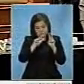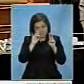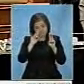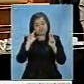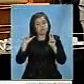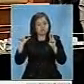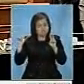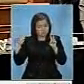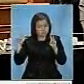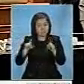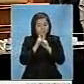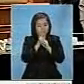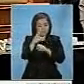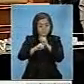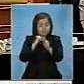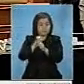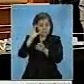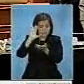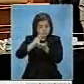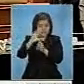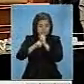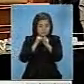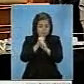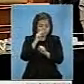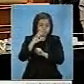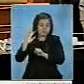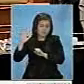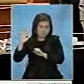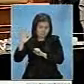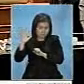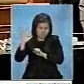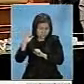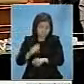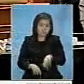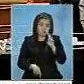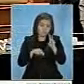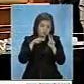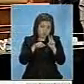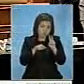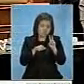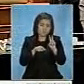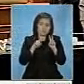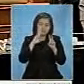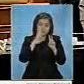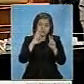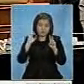านในงบประมาณประจำปี2555มาสู่ 2.40 ล้านล้าน